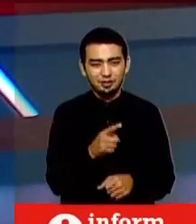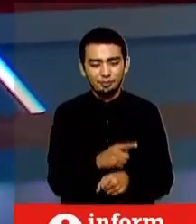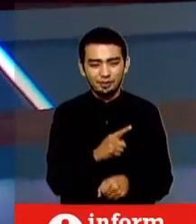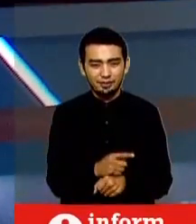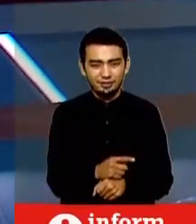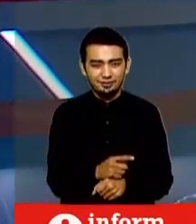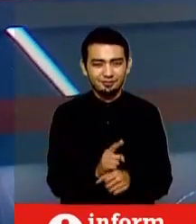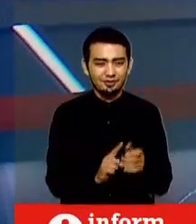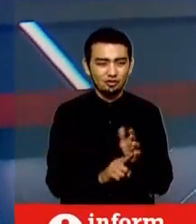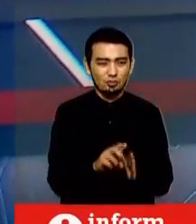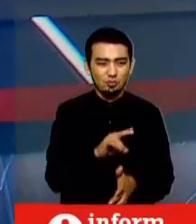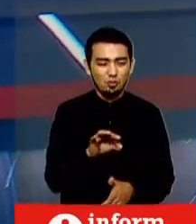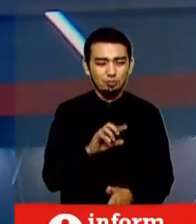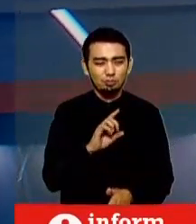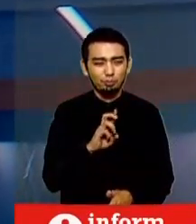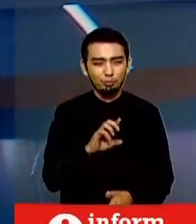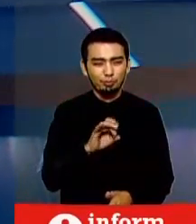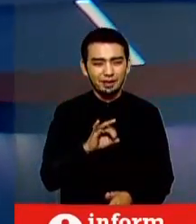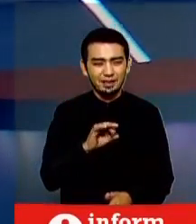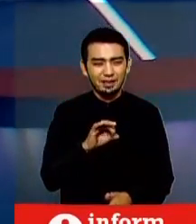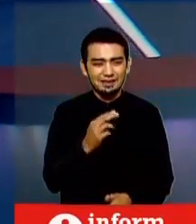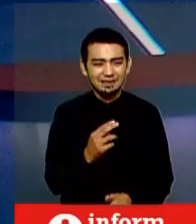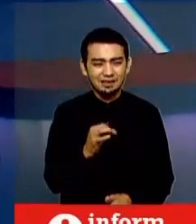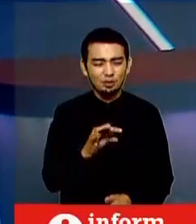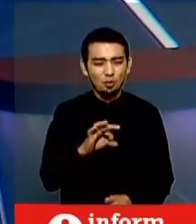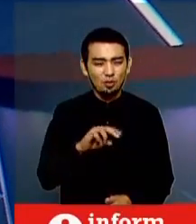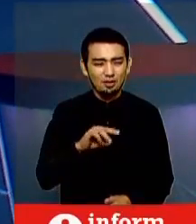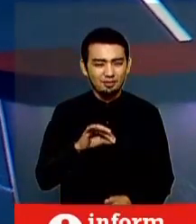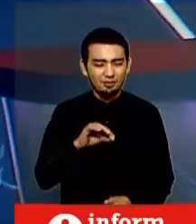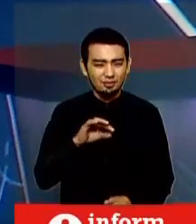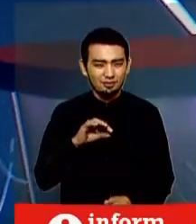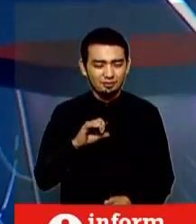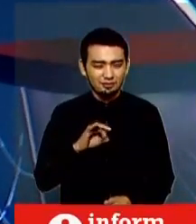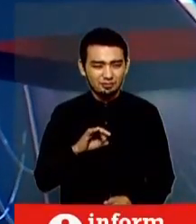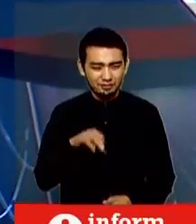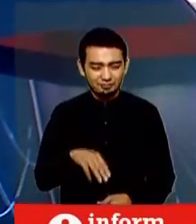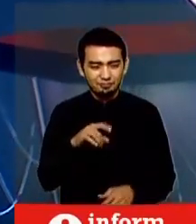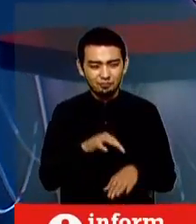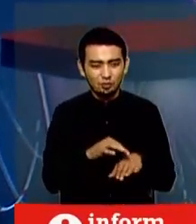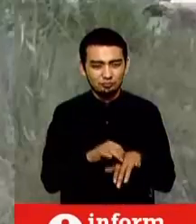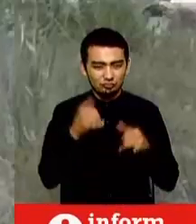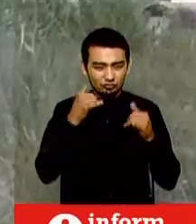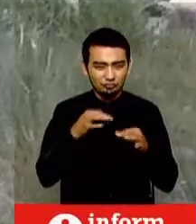ограничительные мероприятия по бруцеллезу. Зараженными оказались больше 2000 голов скота. Они направлены на убой.